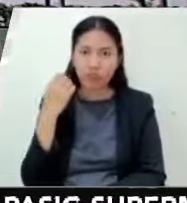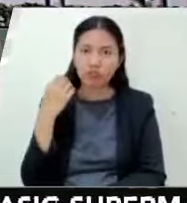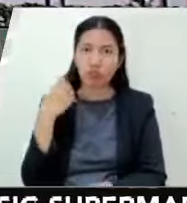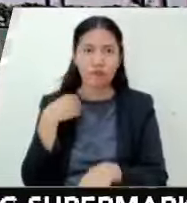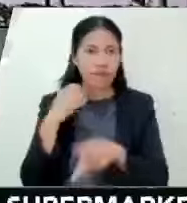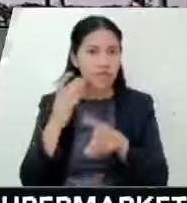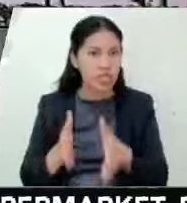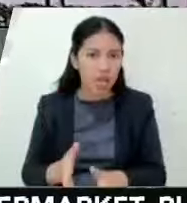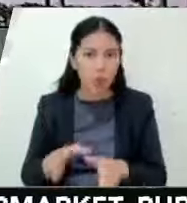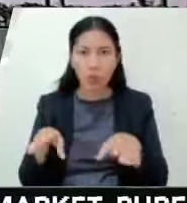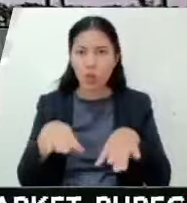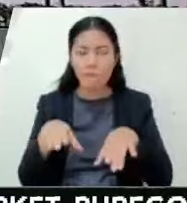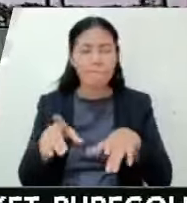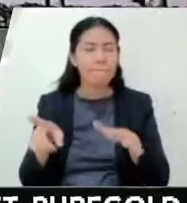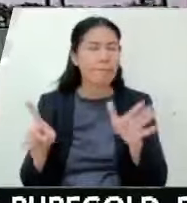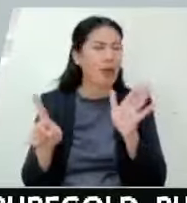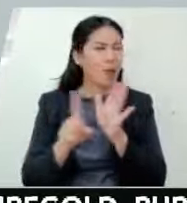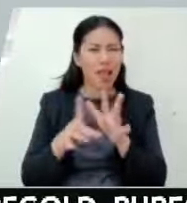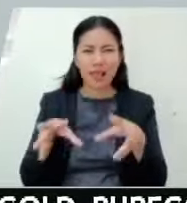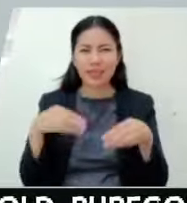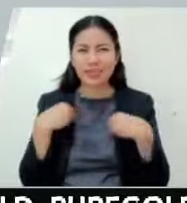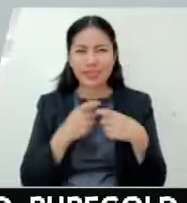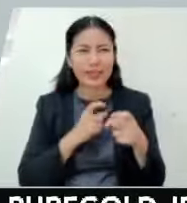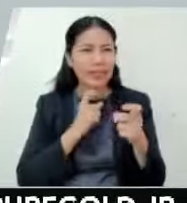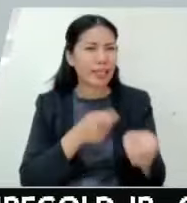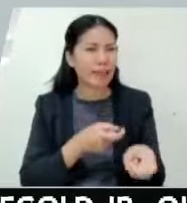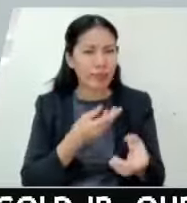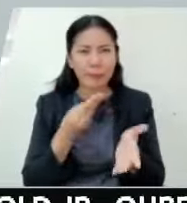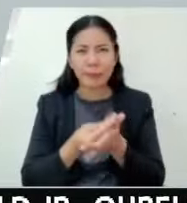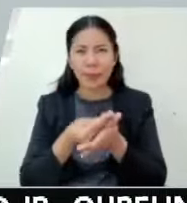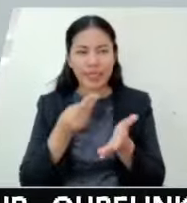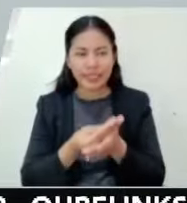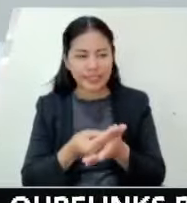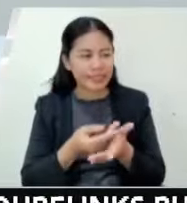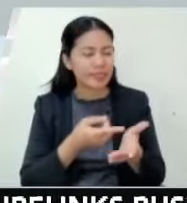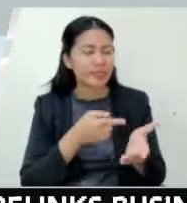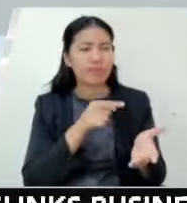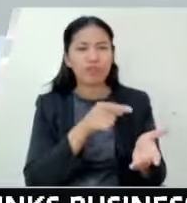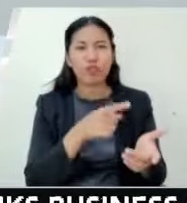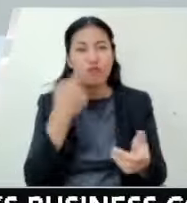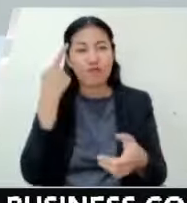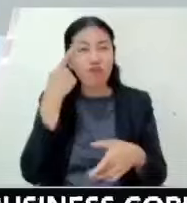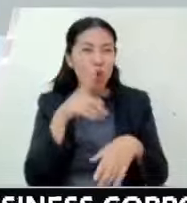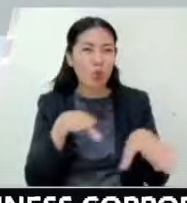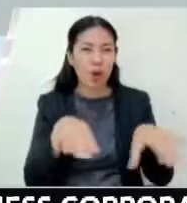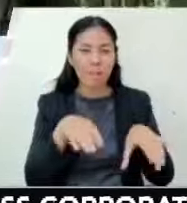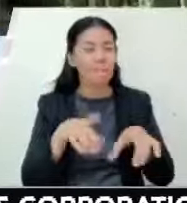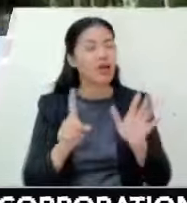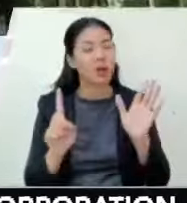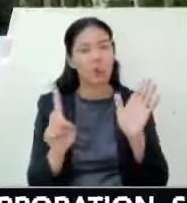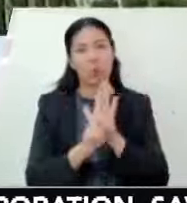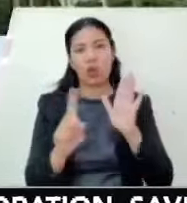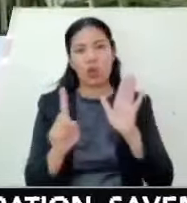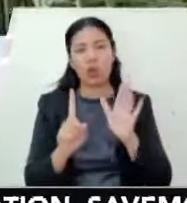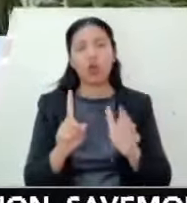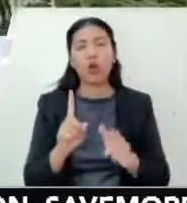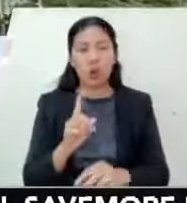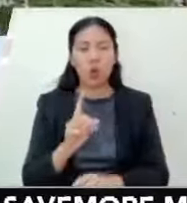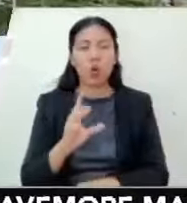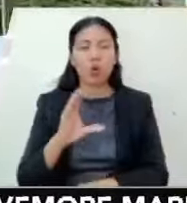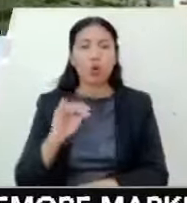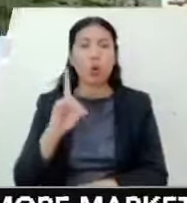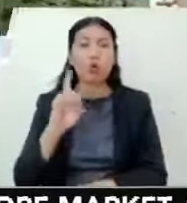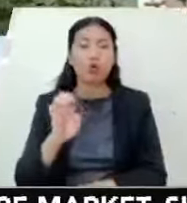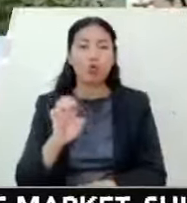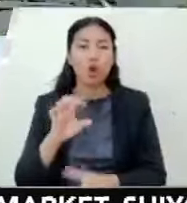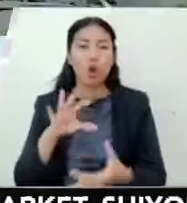pabor o kahit anong may monetary value sa kanilang pagganap sa tungkulin. Base yan sa Code of Conduct and Ethical Standards for Public Officials and